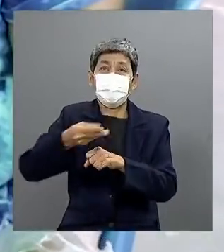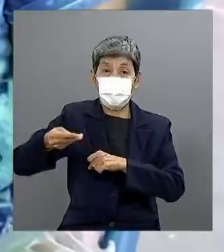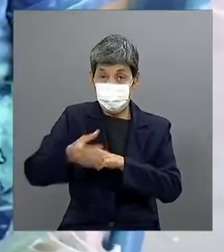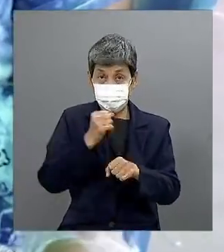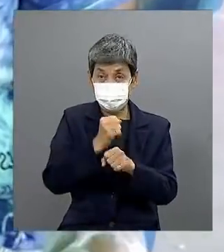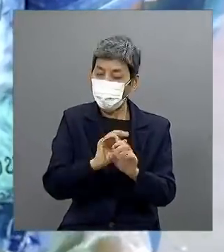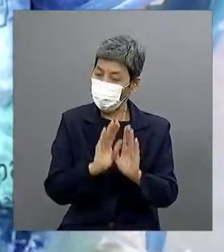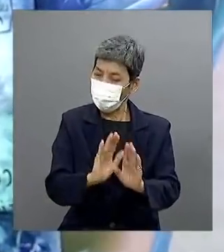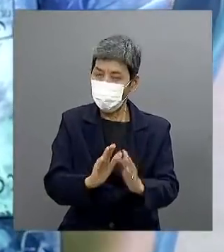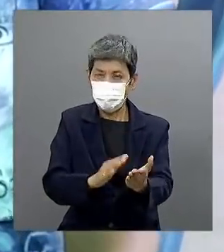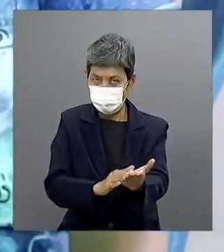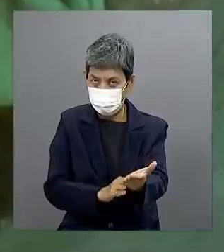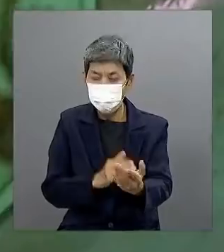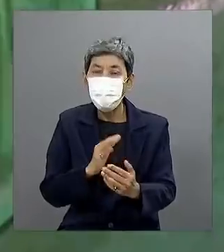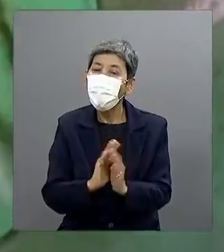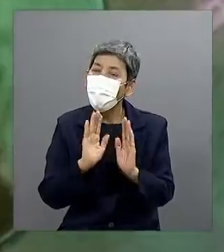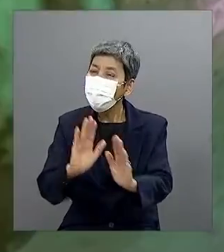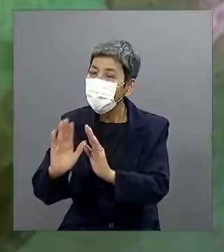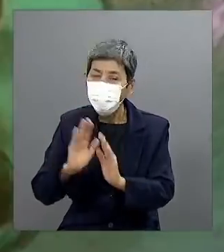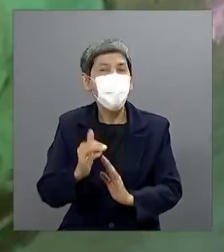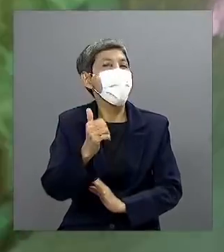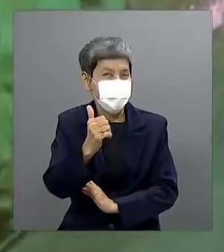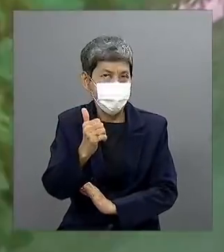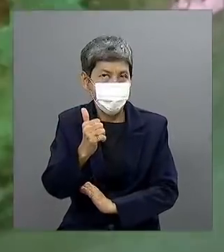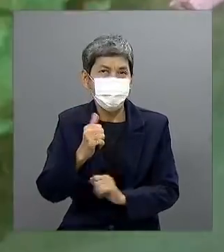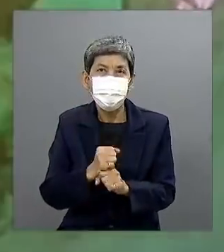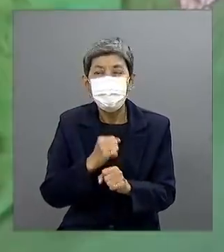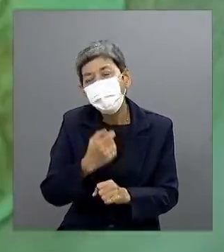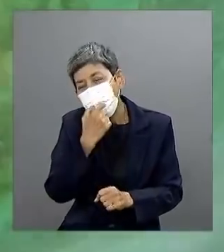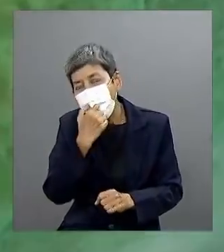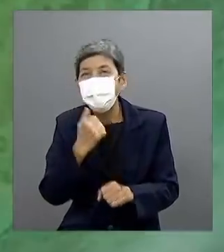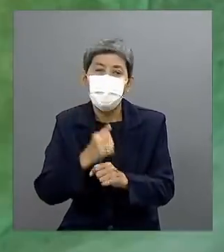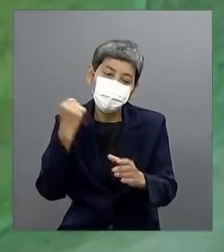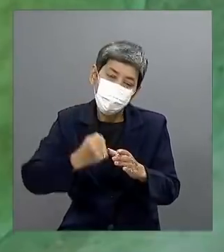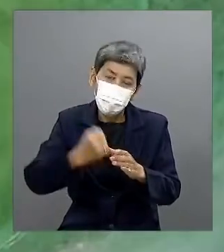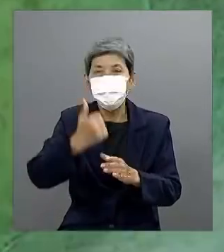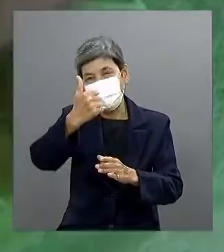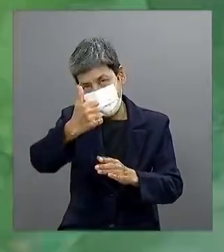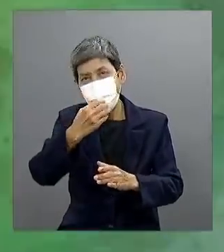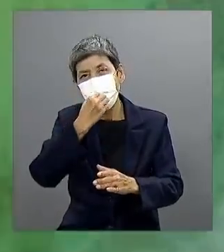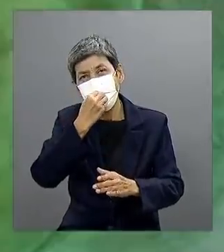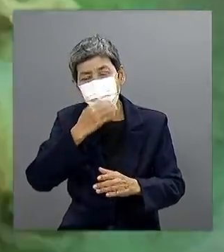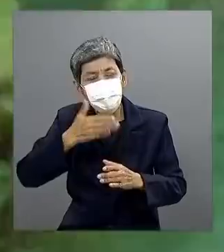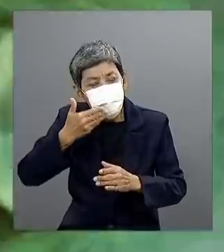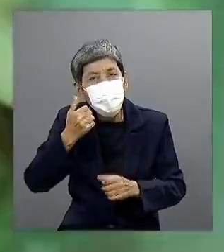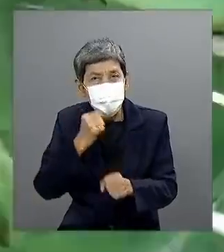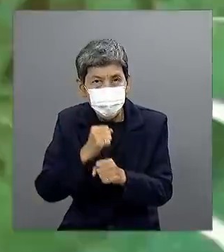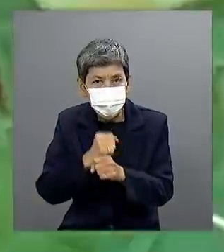านเป็นของฝากที่ดีกับญาติมิตรพี่น้องเป็นกับแก้มก็ได้กินกับส้มตำก็ได้กินกับน้ำพริกก็ได้กินกับซอสก็